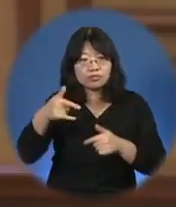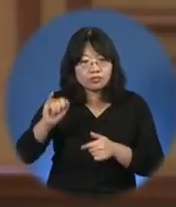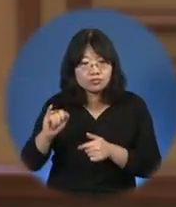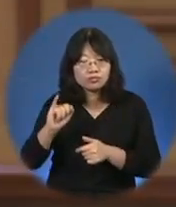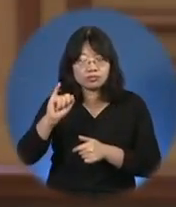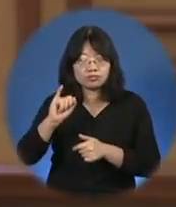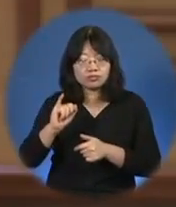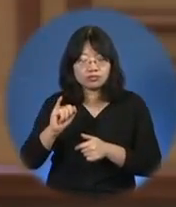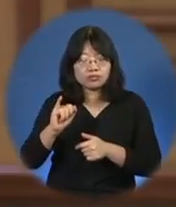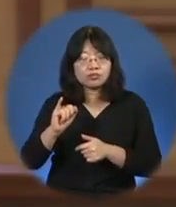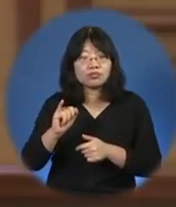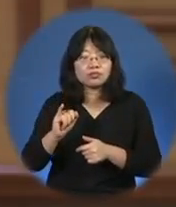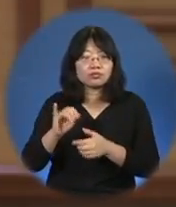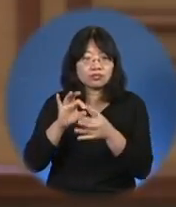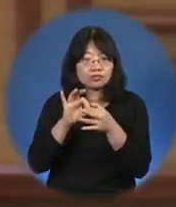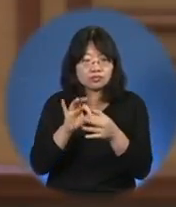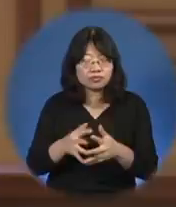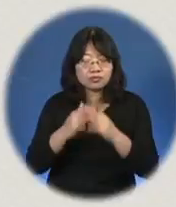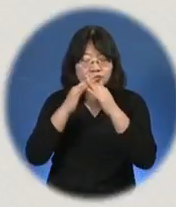몇 퍼센트 정도였죠?